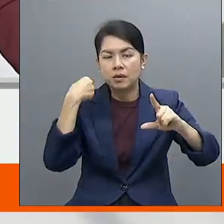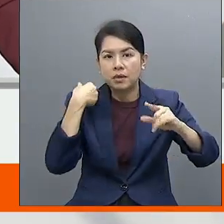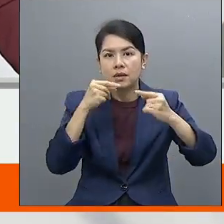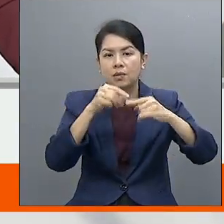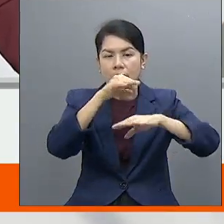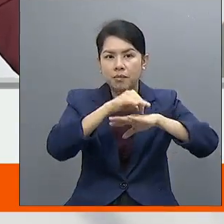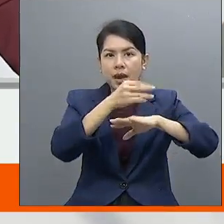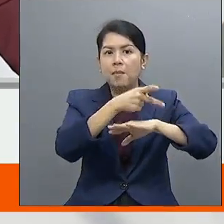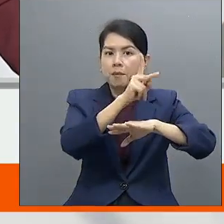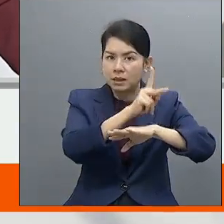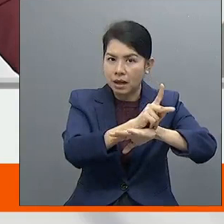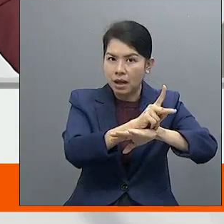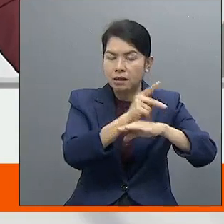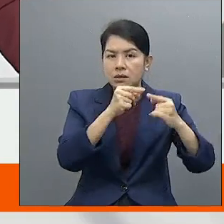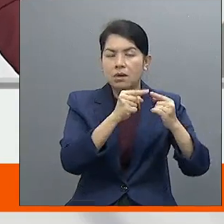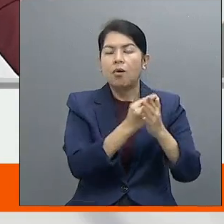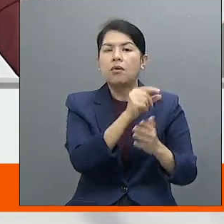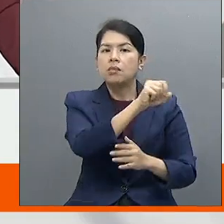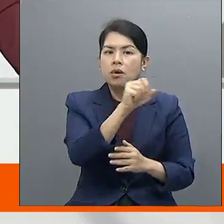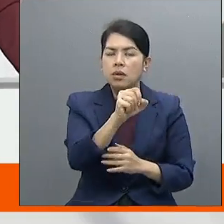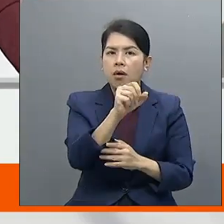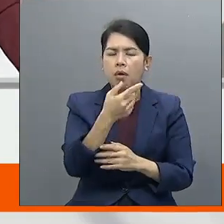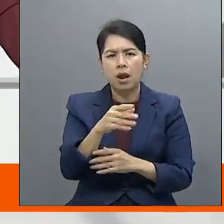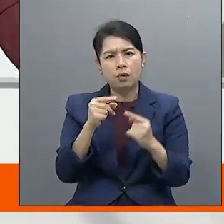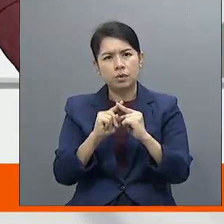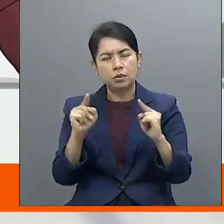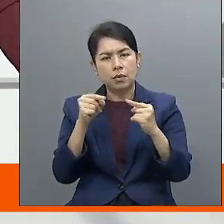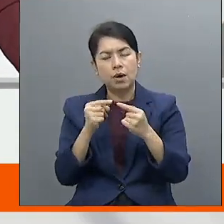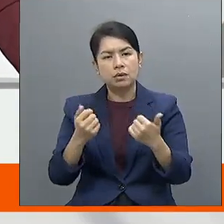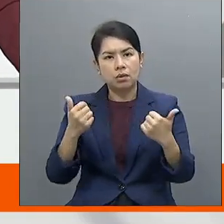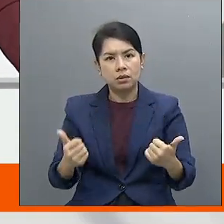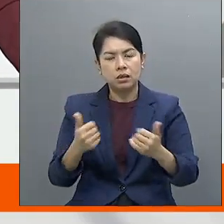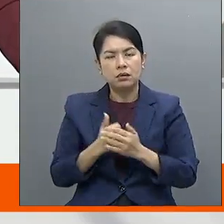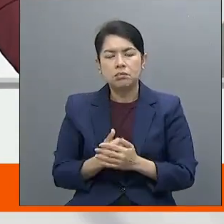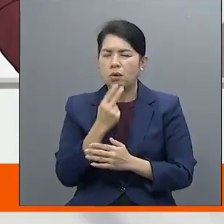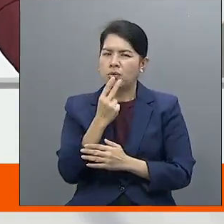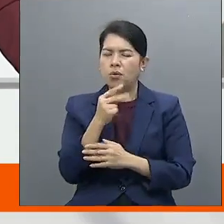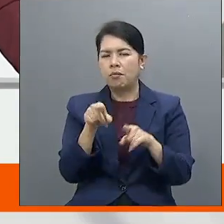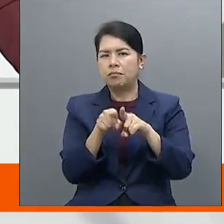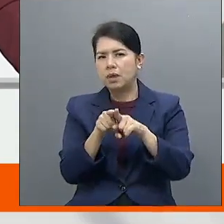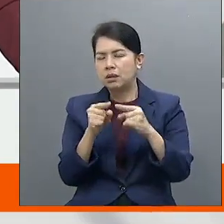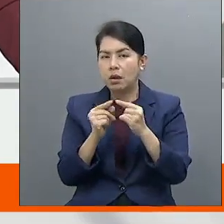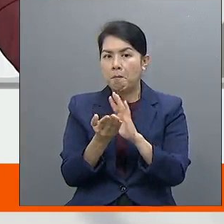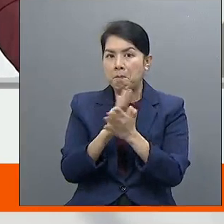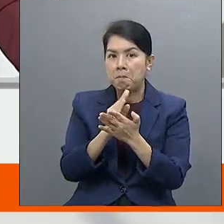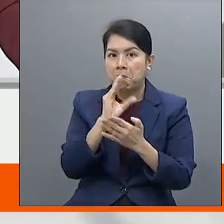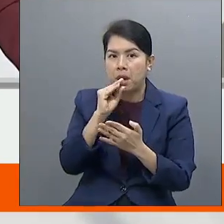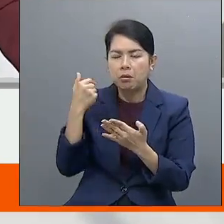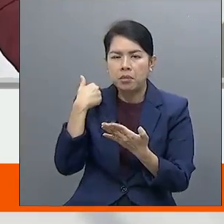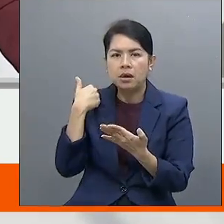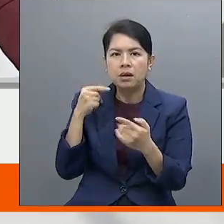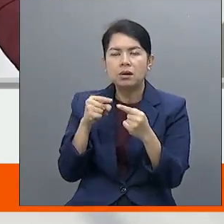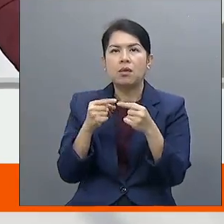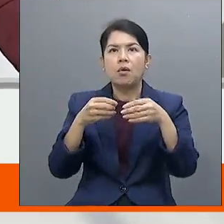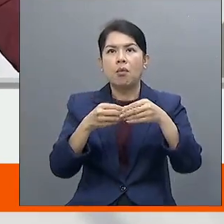เรียกร้องตำแหน่งรัฐมนตรีหรือไม่แต่บางส่วนก็มองว่าแต่เดี๋ยวก้าวไกลในความเพื่อไทยในความที่เป็นพรรคที่มีคนใหญ่คน